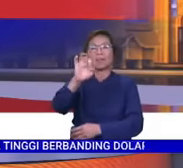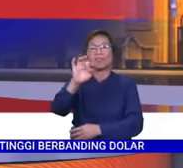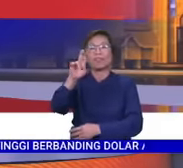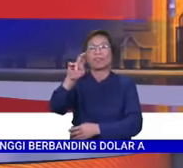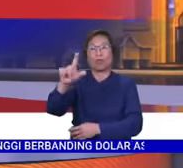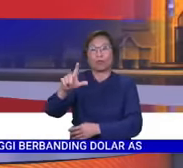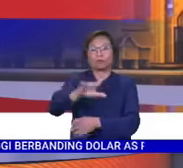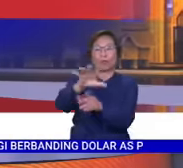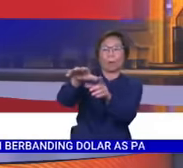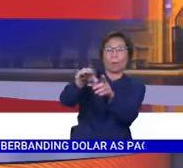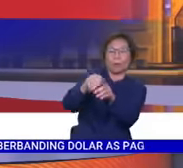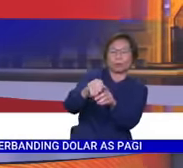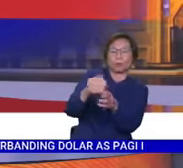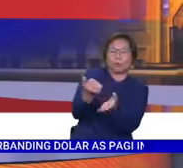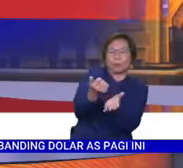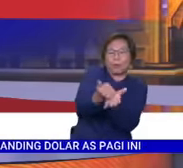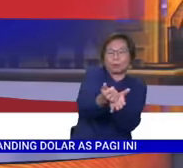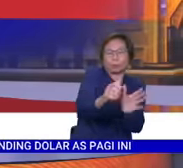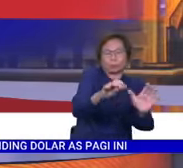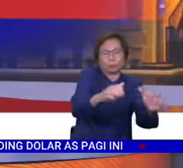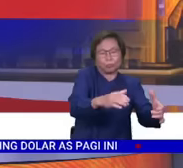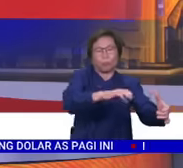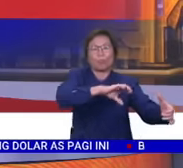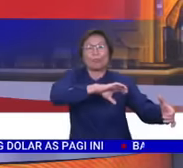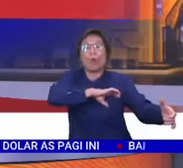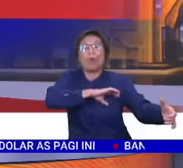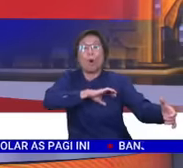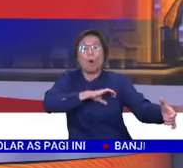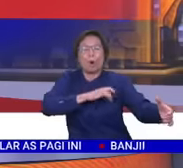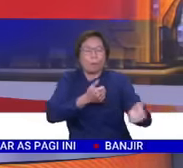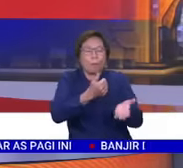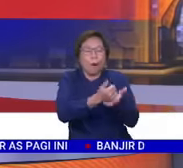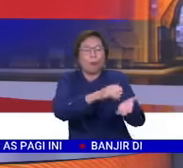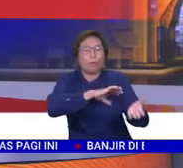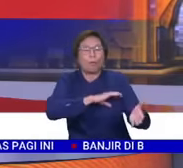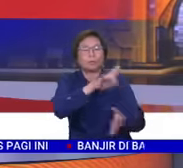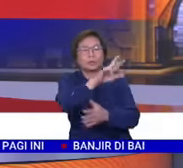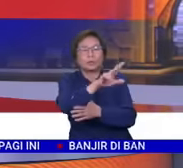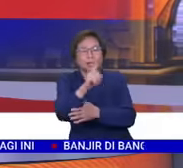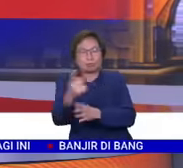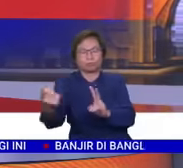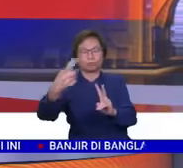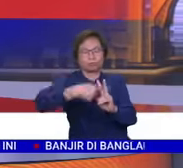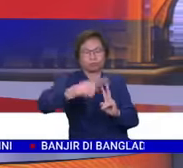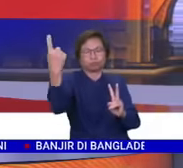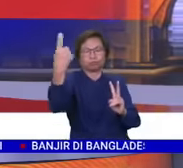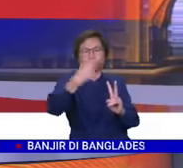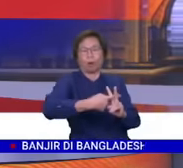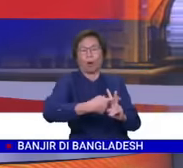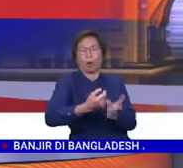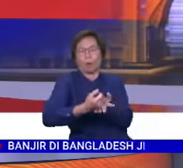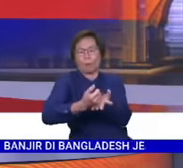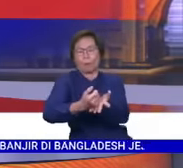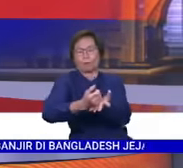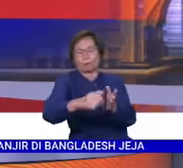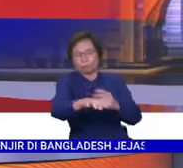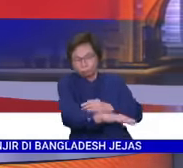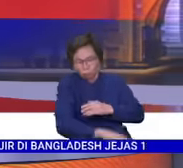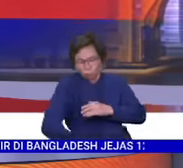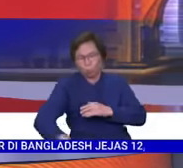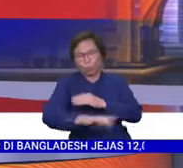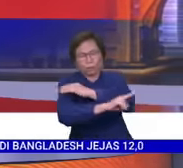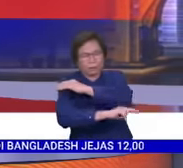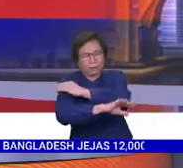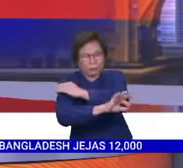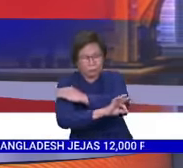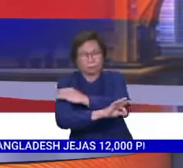Joe termasuk bagi membantu pasukan pdrm untuk mengadakan 31 sekata Jalan Raya di seluruh negeri